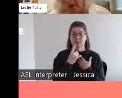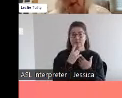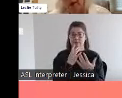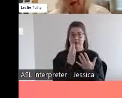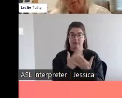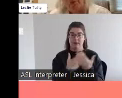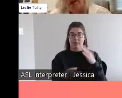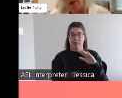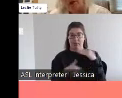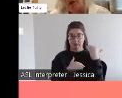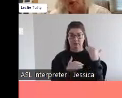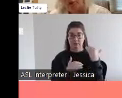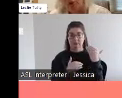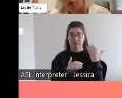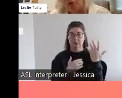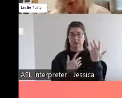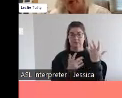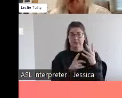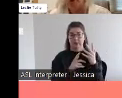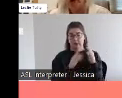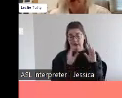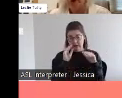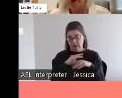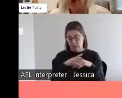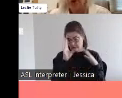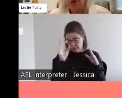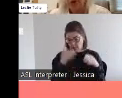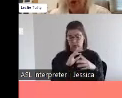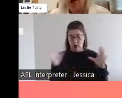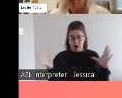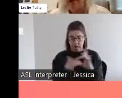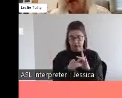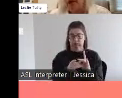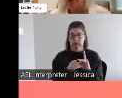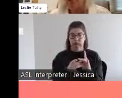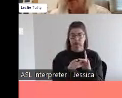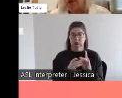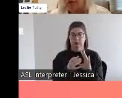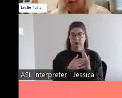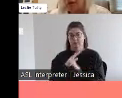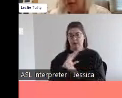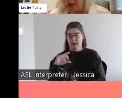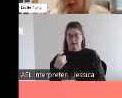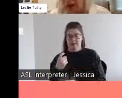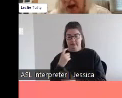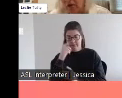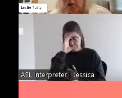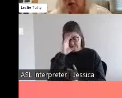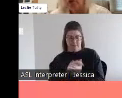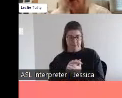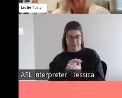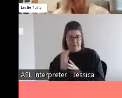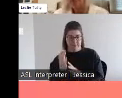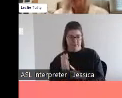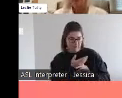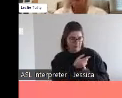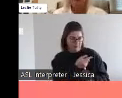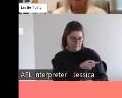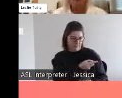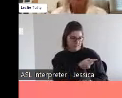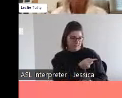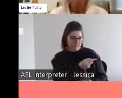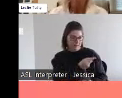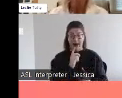des limites. Le conseiller se concentrait davantage sur la réconciliation. Mon ex l'a convaincu qu'il